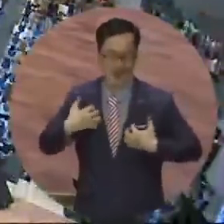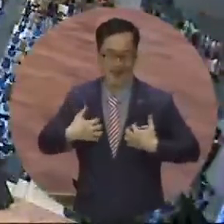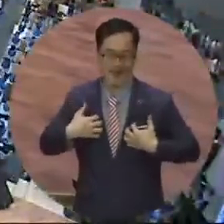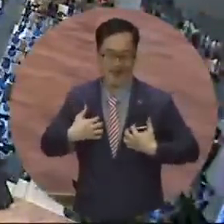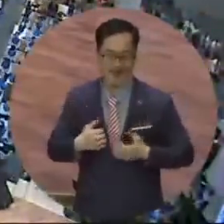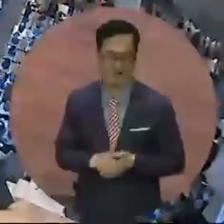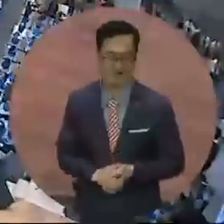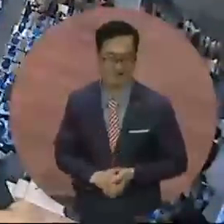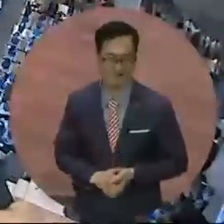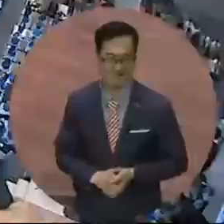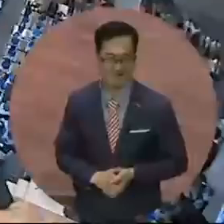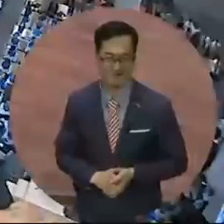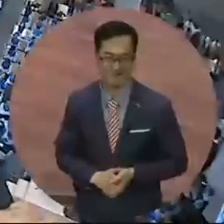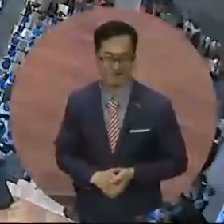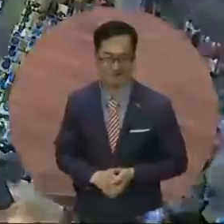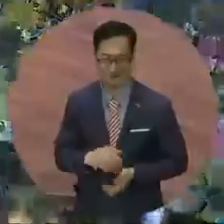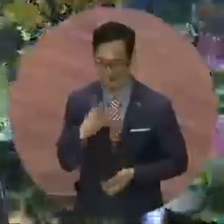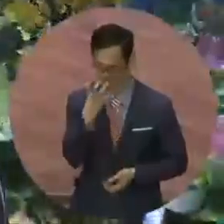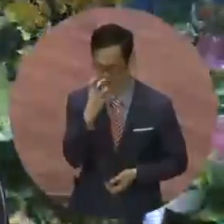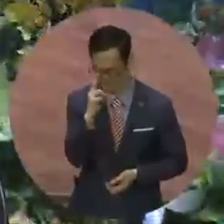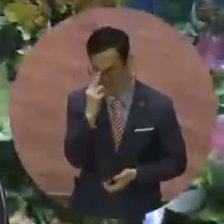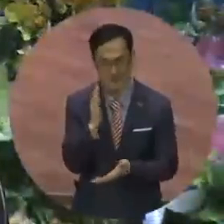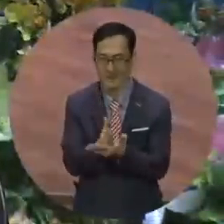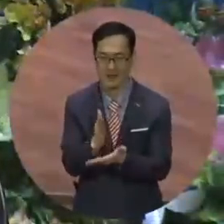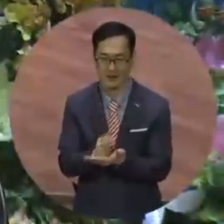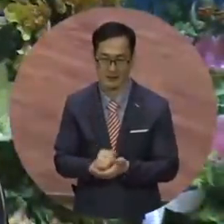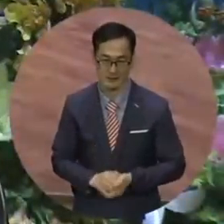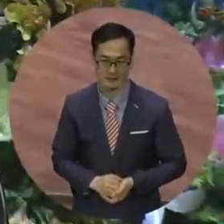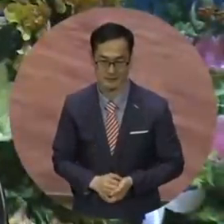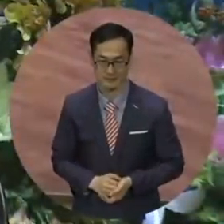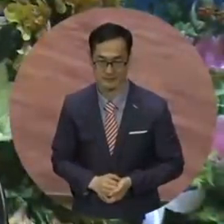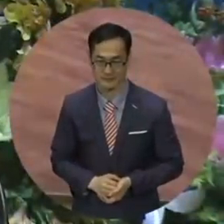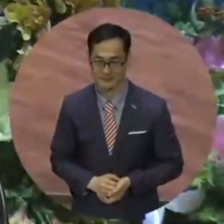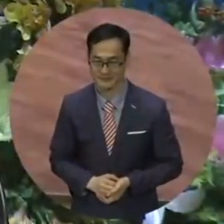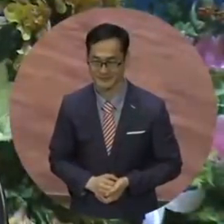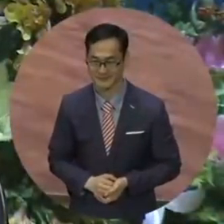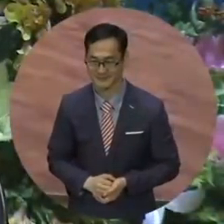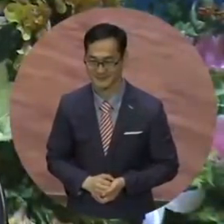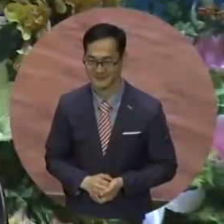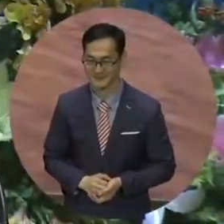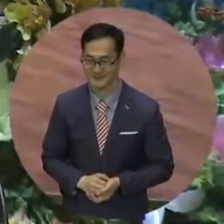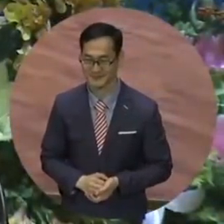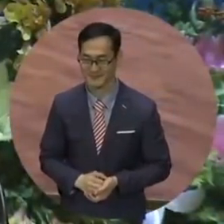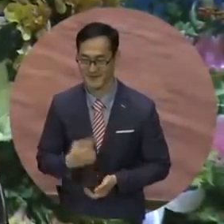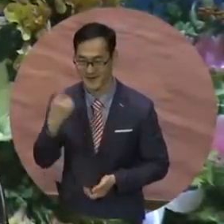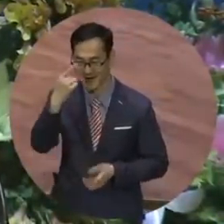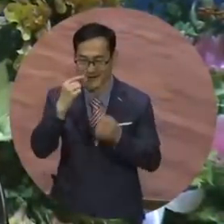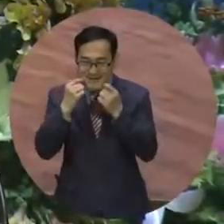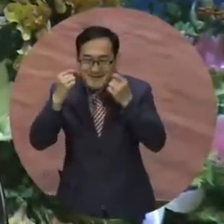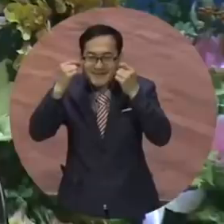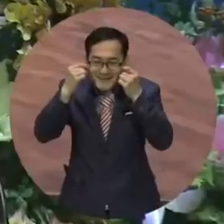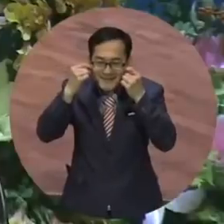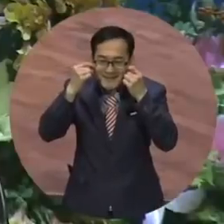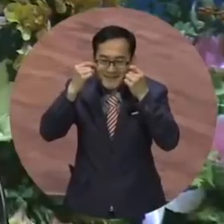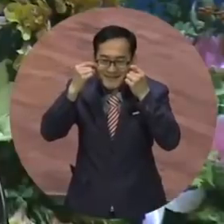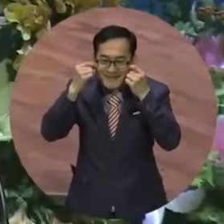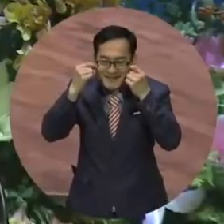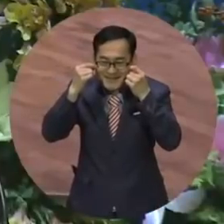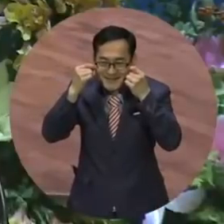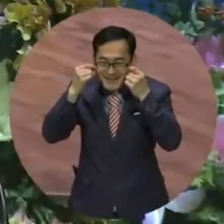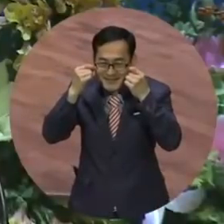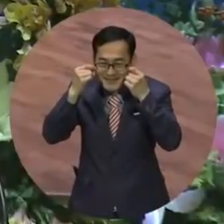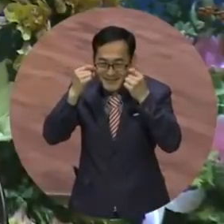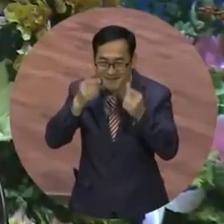즐거워하시 바랍니다. 인상 쓰지 마세요. 여기 절간 아니요. 인상 쓰면 안 돼. 즐거워하시 바랍니다.